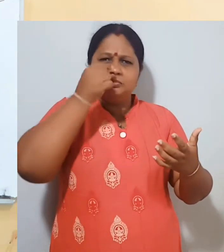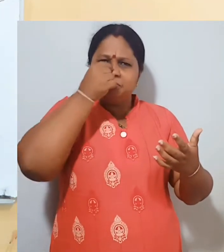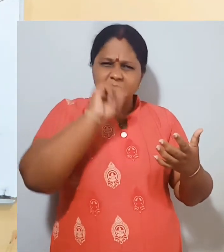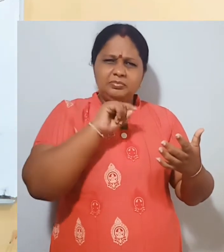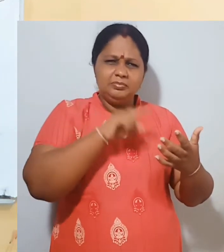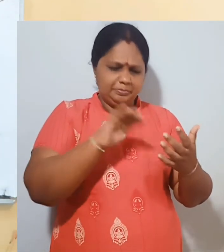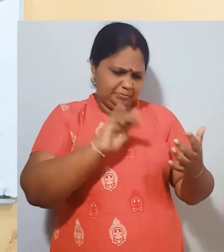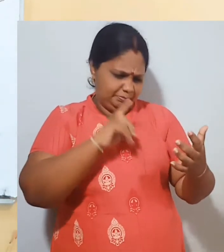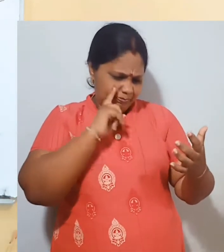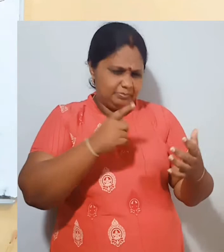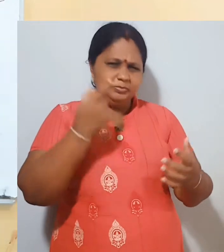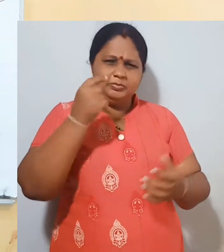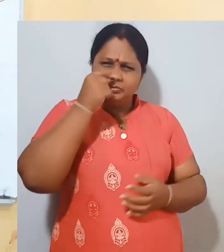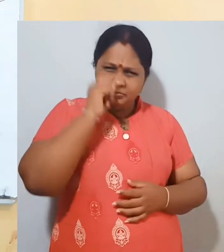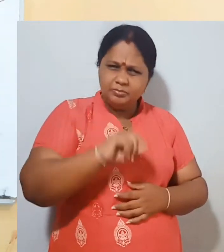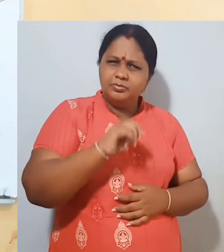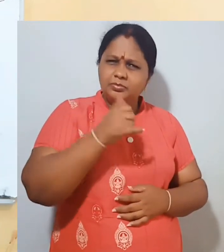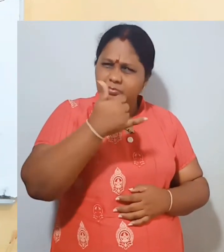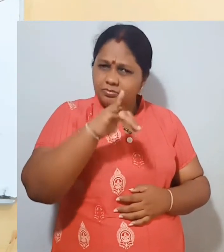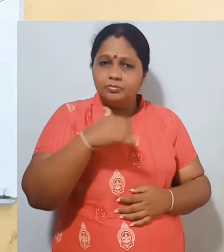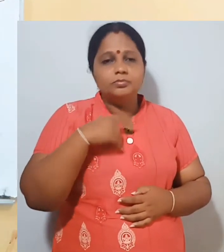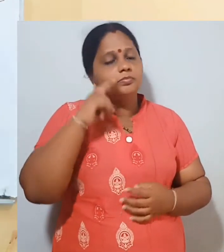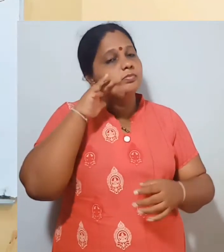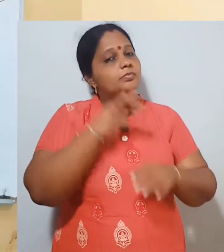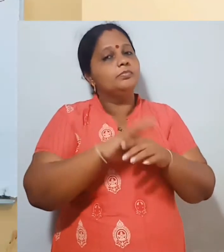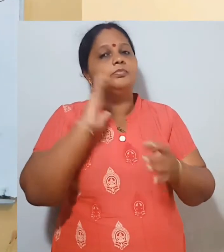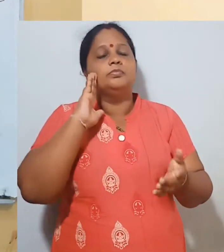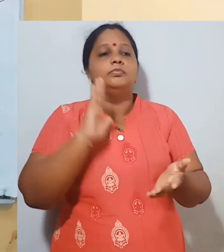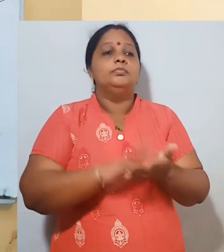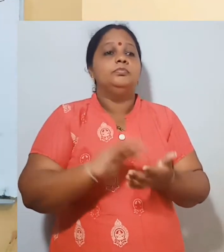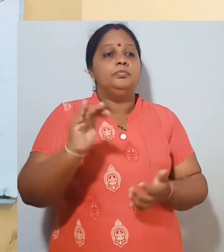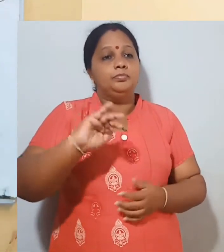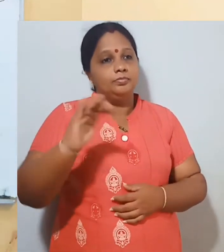இயல்புகளை வச்சு கண்டுபிடிக்கலாம். அதுக்காக பாம்பையும் நீங்கள் கொண்டு